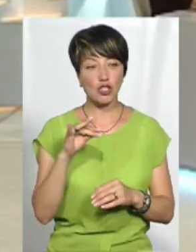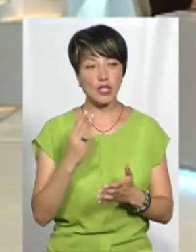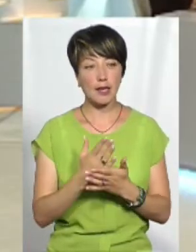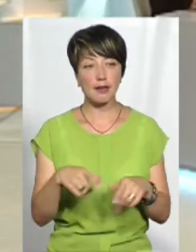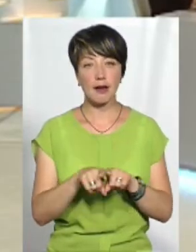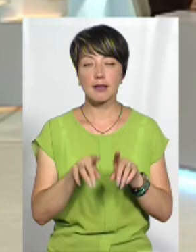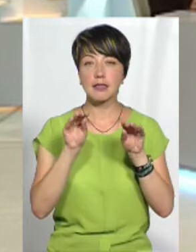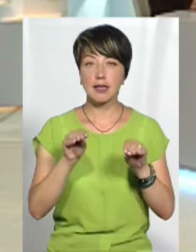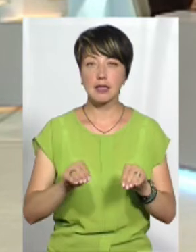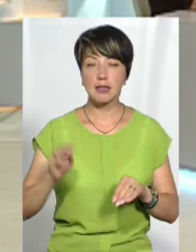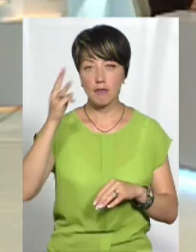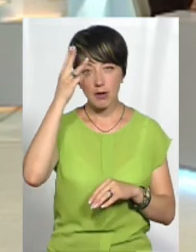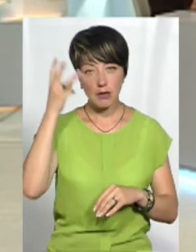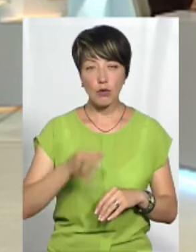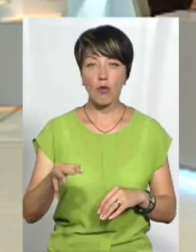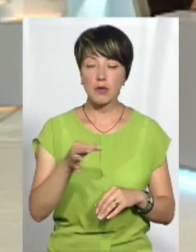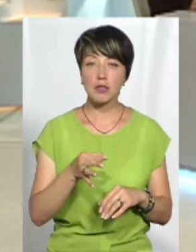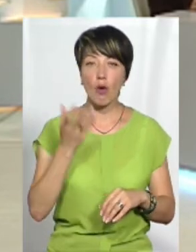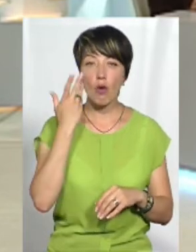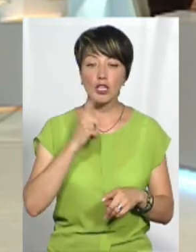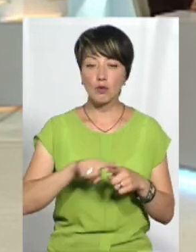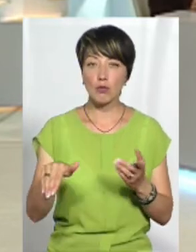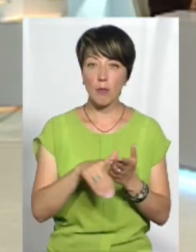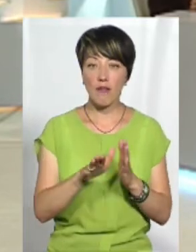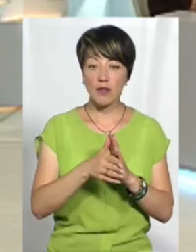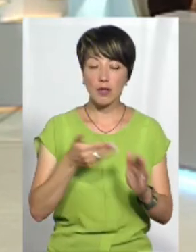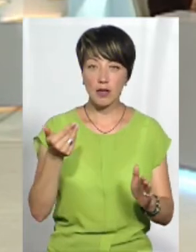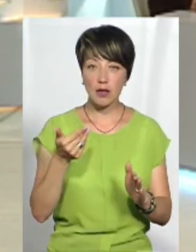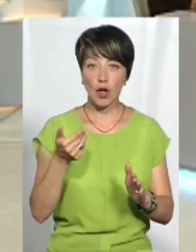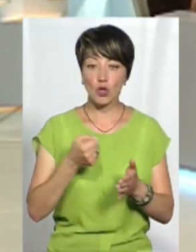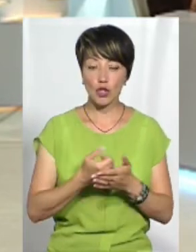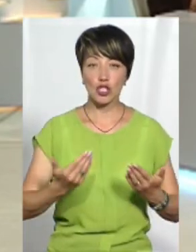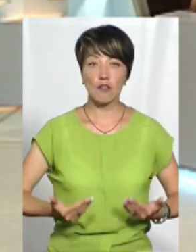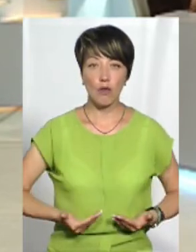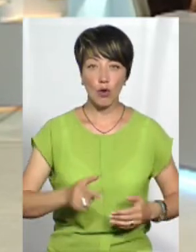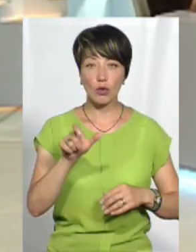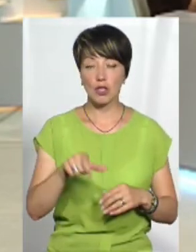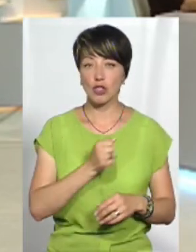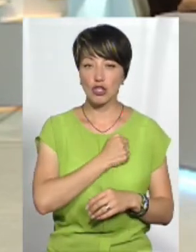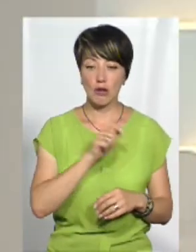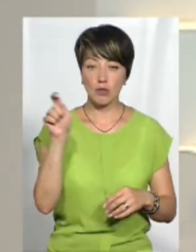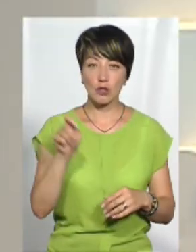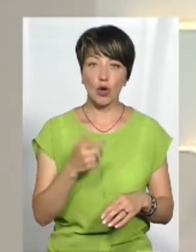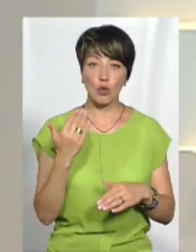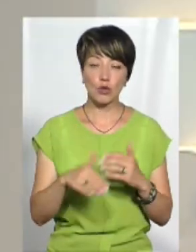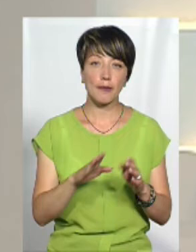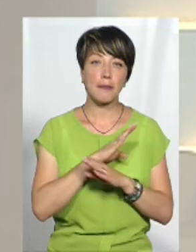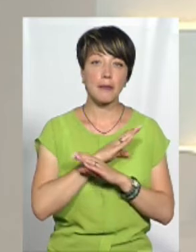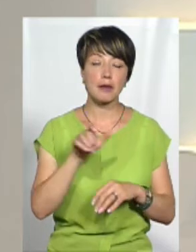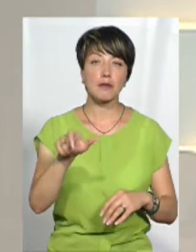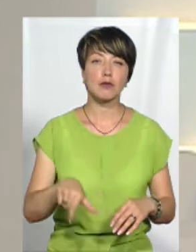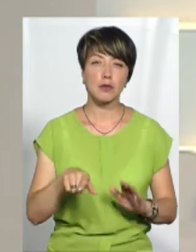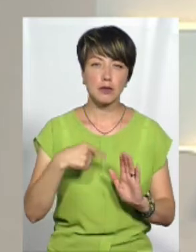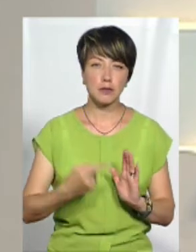є така статистика по Хмельницькій області, коли швидку викликають ще до живої людини, але, на жаль, вона приїжджає тоді, коли людина